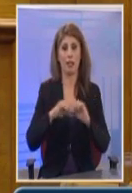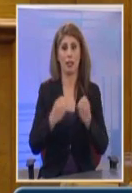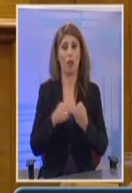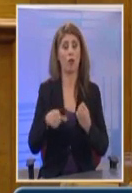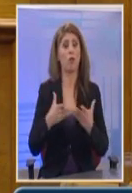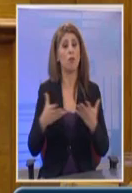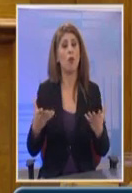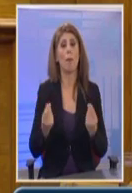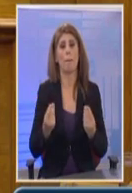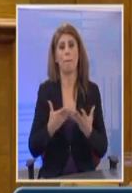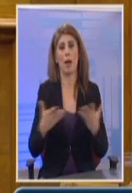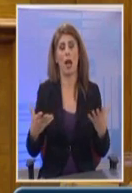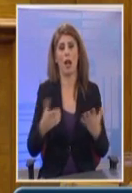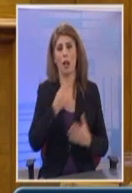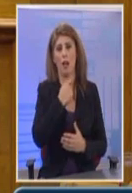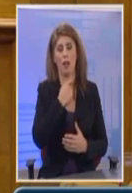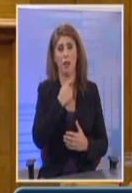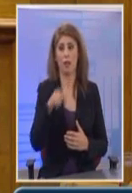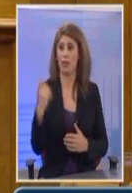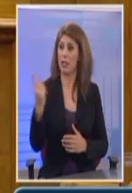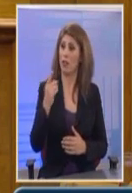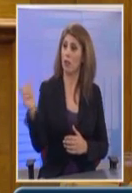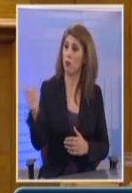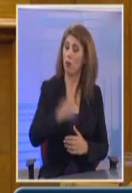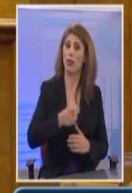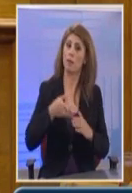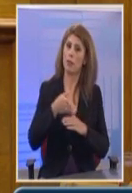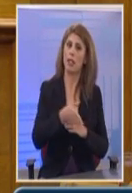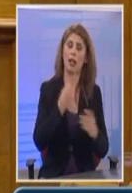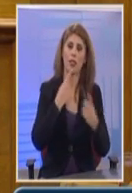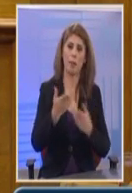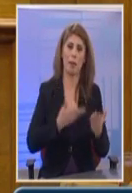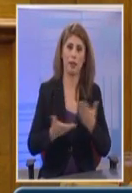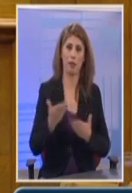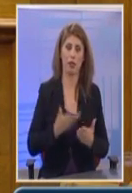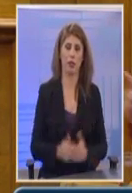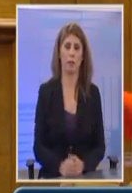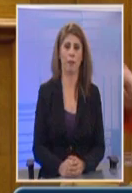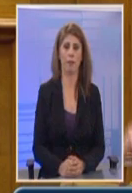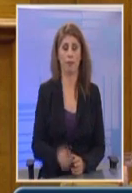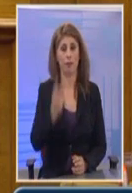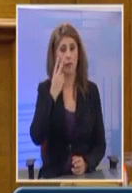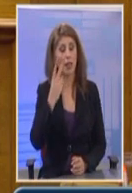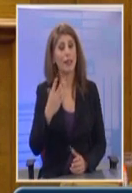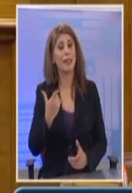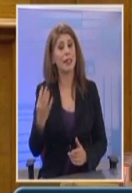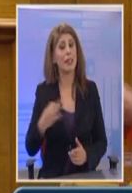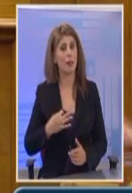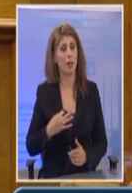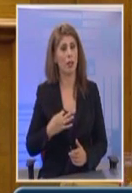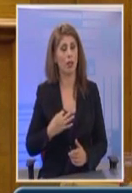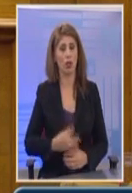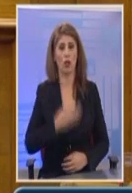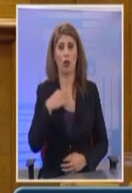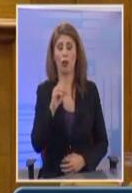πολύ μεγάλη ανάγκη κατά από τις συνθήκες που εσείς πηγαίνατε να διαπραγματευτείτε. Και δείτε σας παρακαλώ τι είπανε και ο